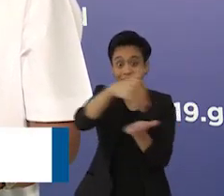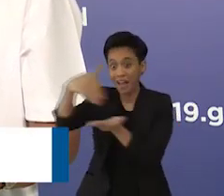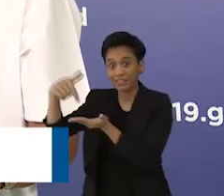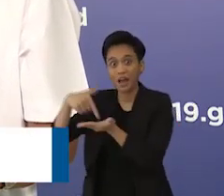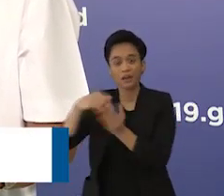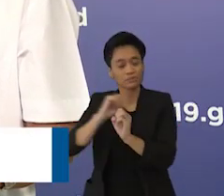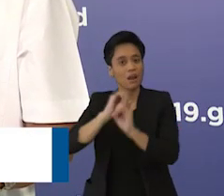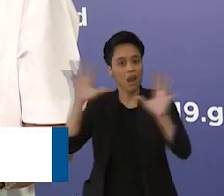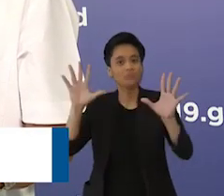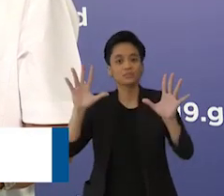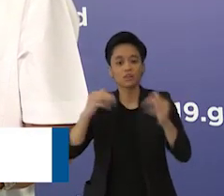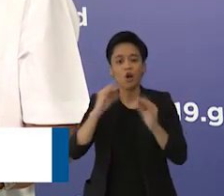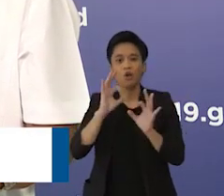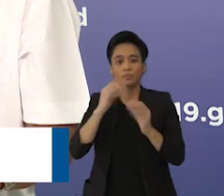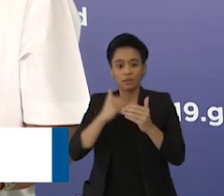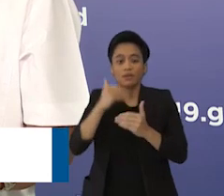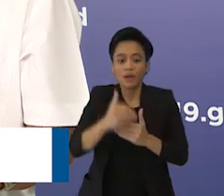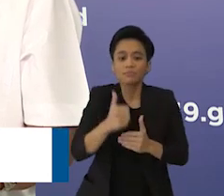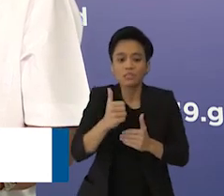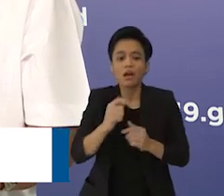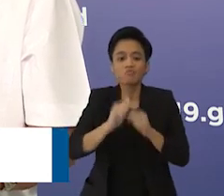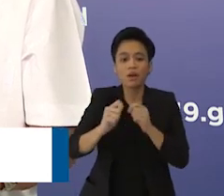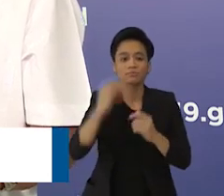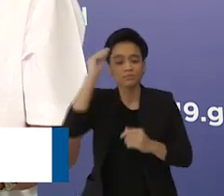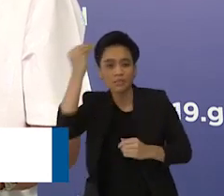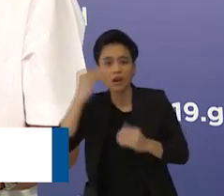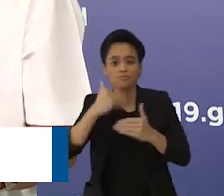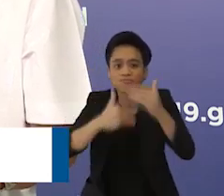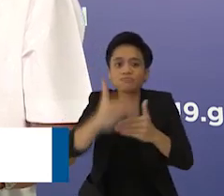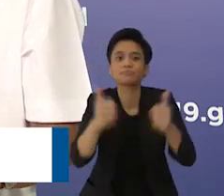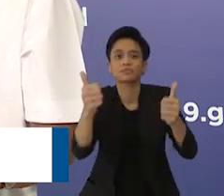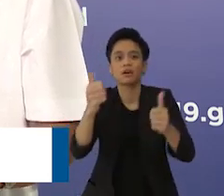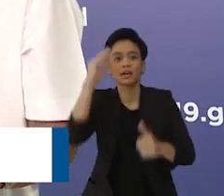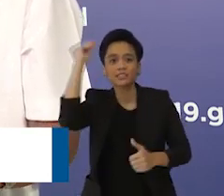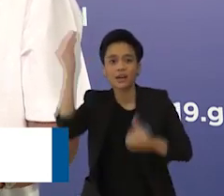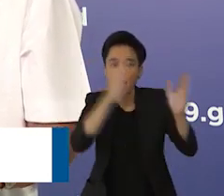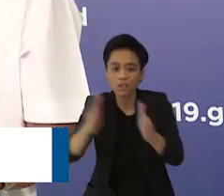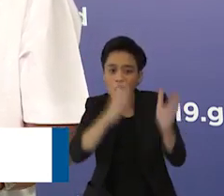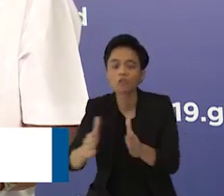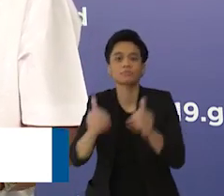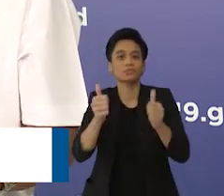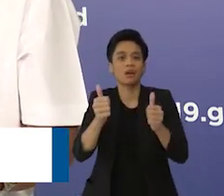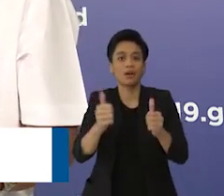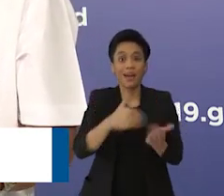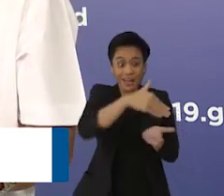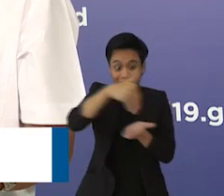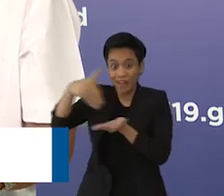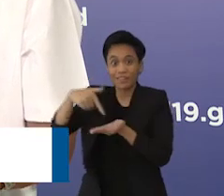kita akan membuat perencanaan perencanaan yang lebih baik lagi untuk hari-hari berikutnya dengan data Inilah kita bisa